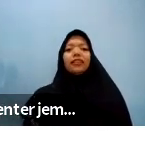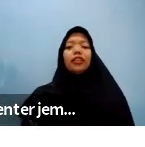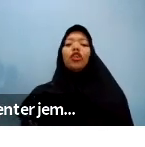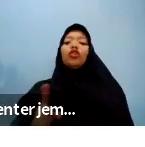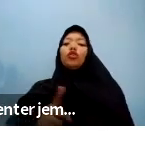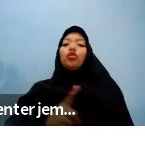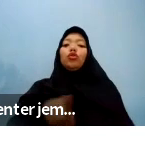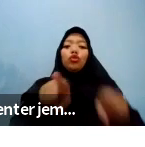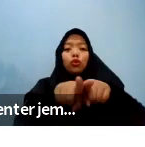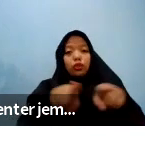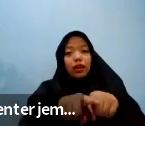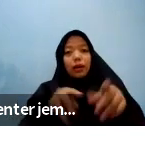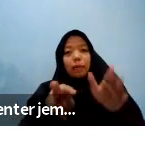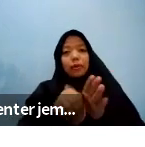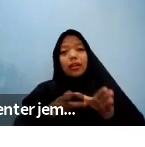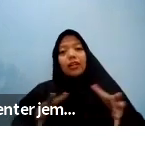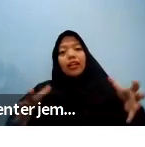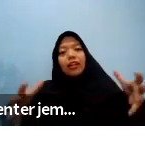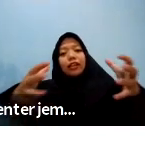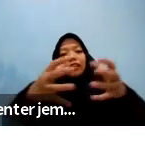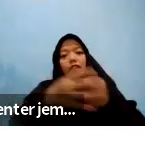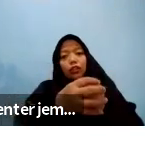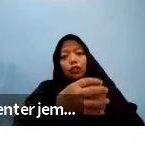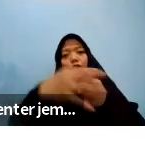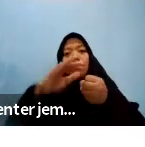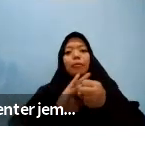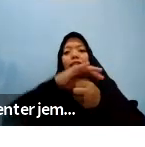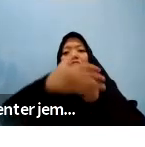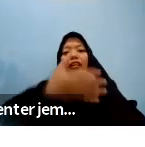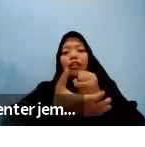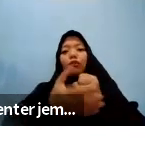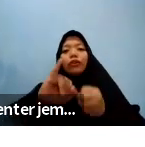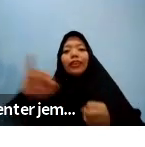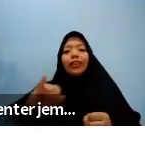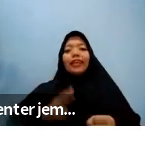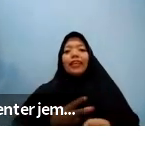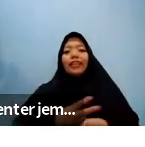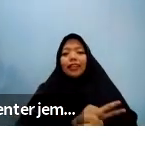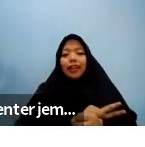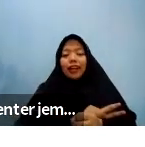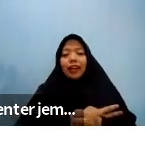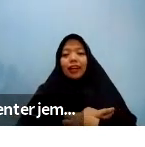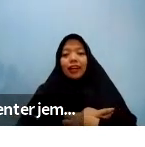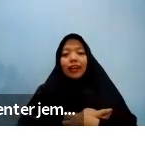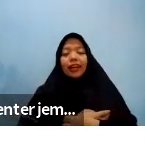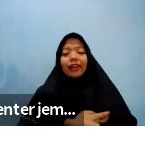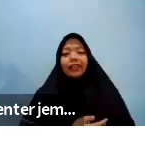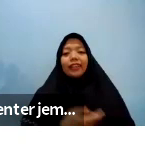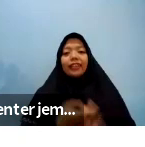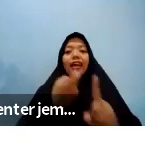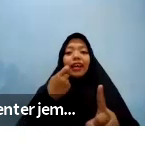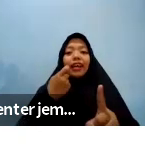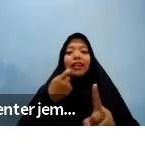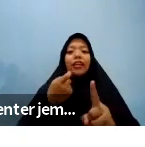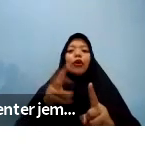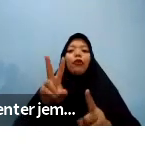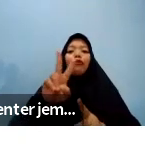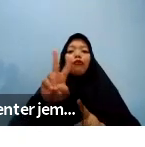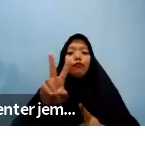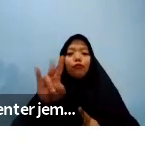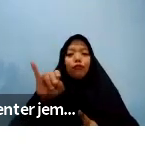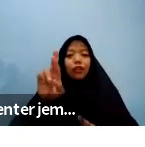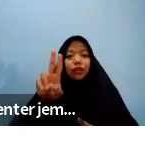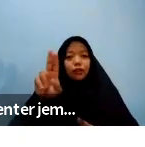otomatis tidak ada penemuan tetap Maya ini membuat mereka terlindungi lalu yang ketiga